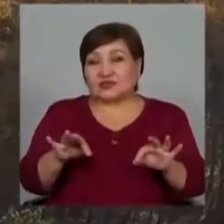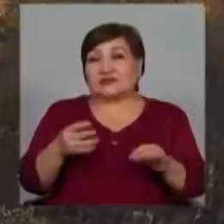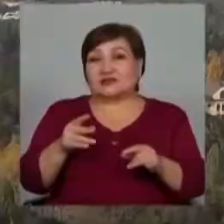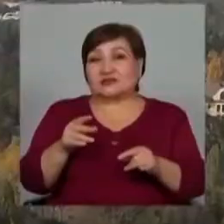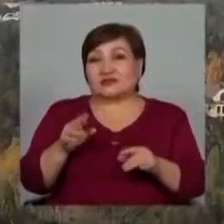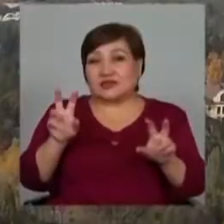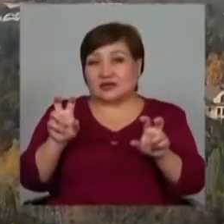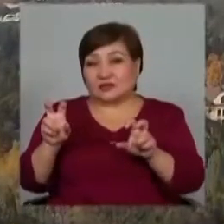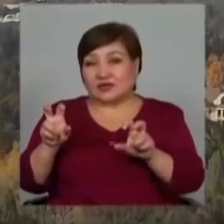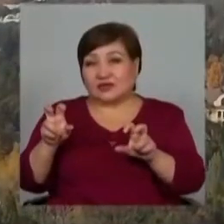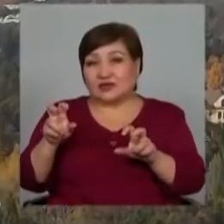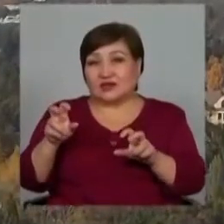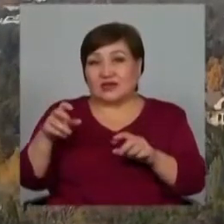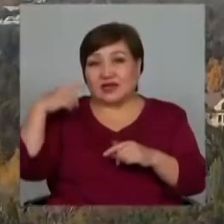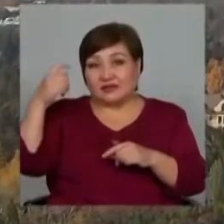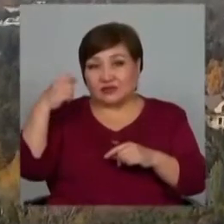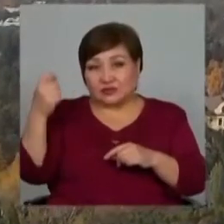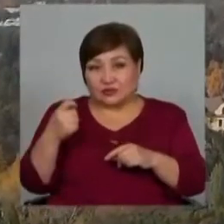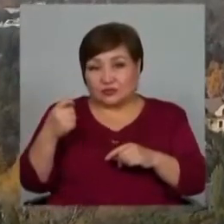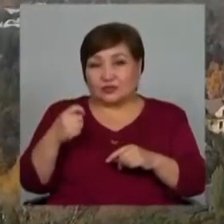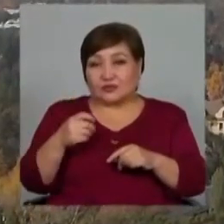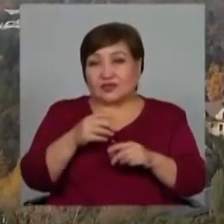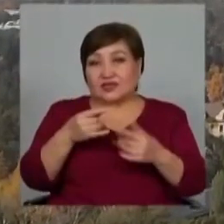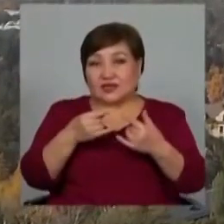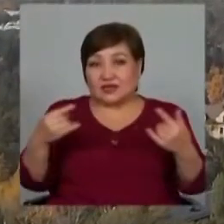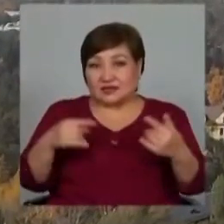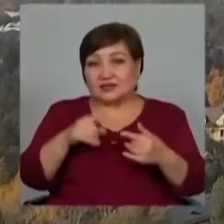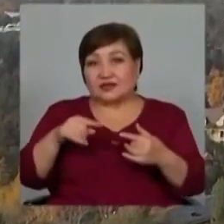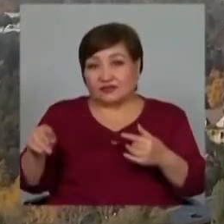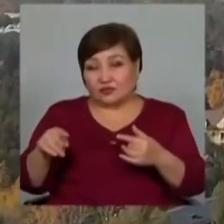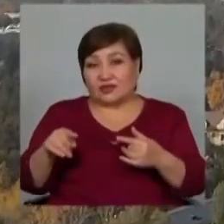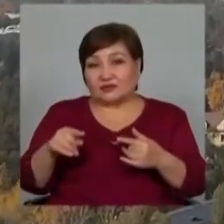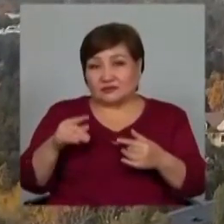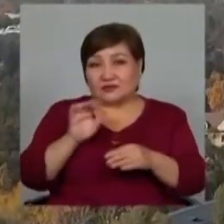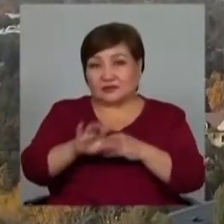экранда көрсетілген нөмірге жолдасаңыздар болғаны. Оразай Нұртай, Сағындық Нарықов, Алматы телеарнасы.